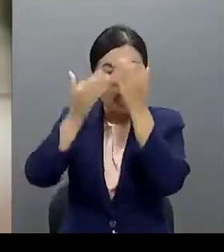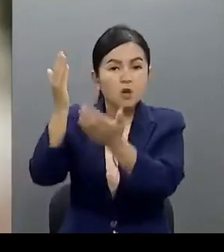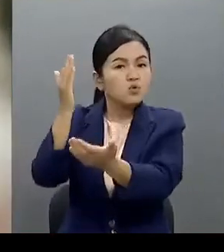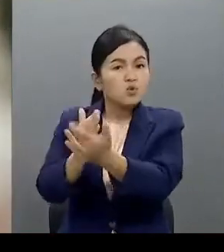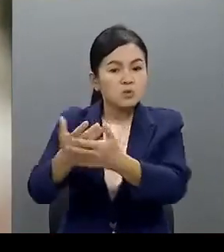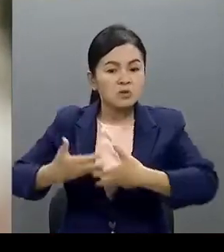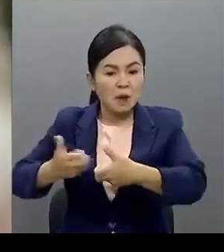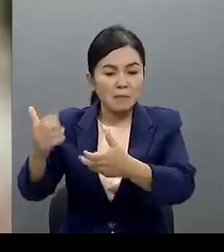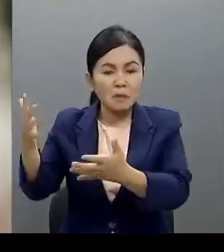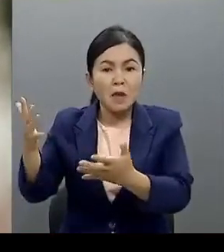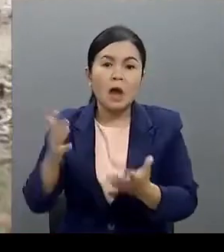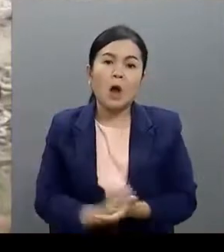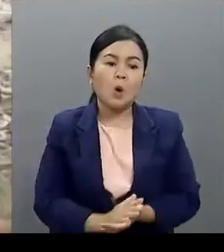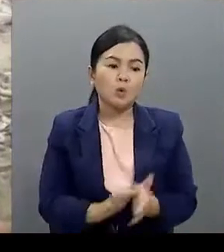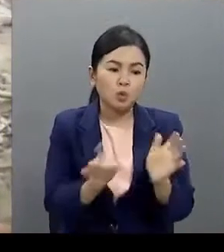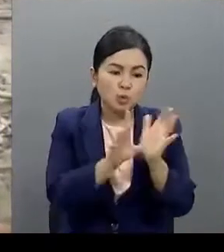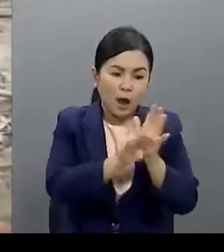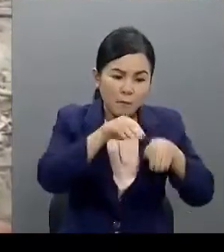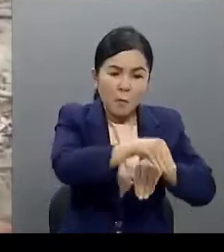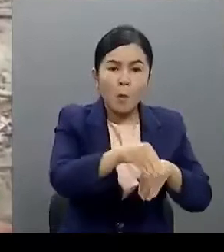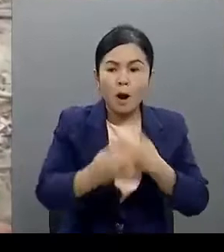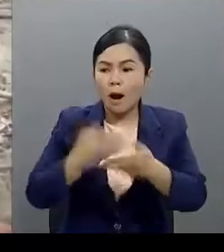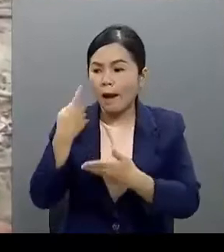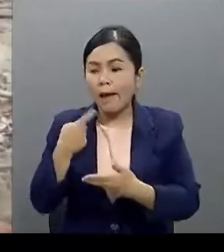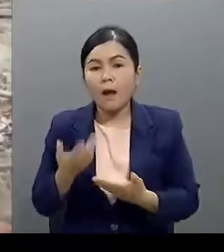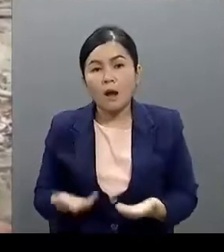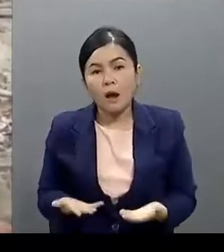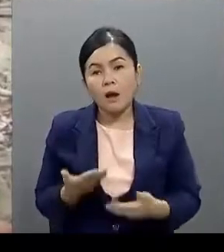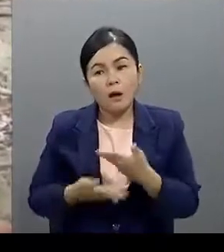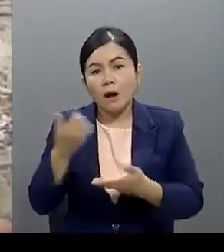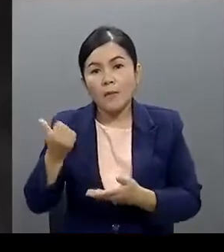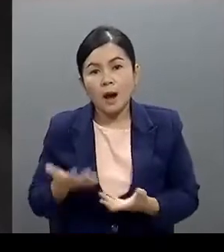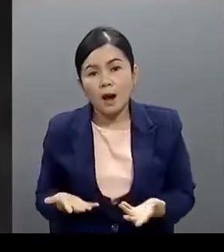ำให้ชาวสวนกำลังเดือดร้อนอย่างหนักไม่สามารถขายผลผลิตได้